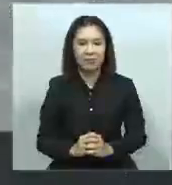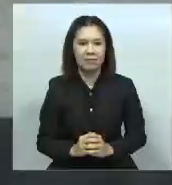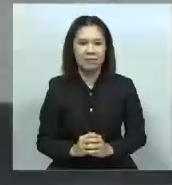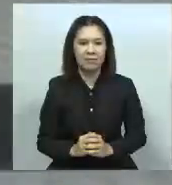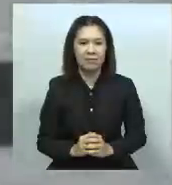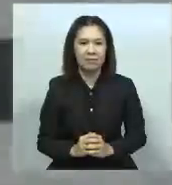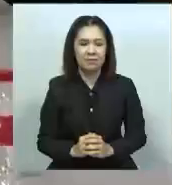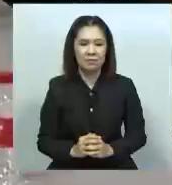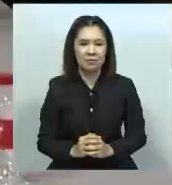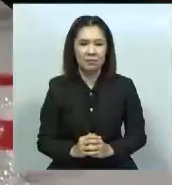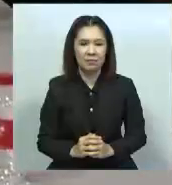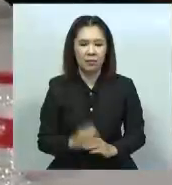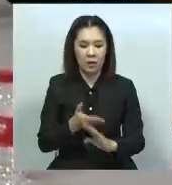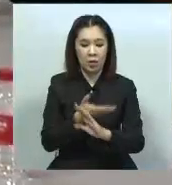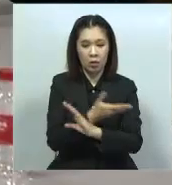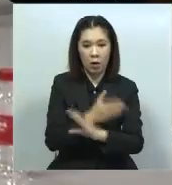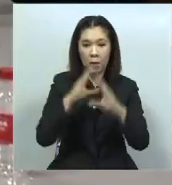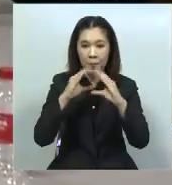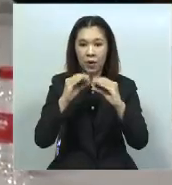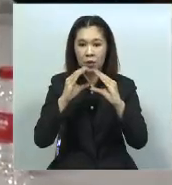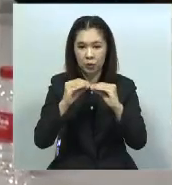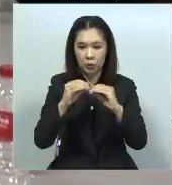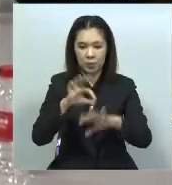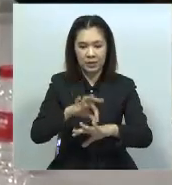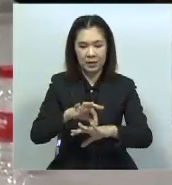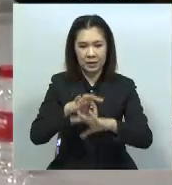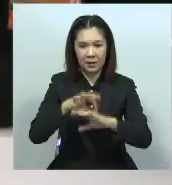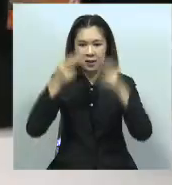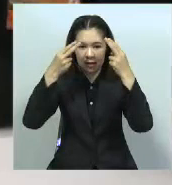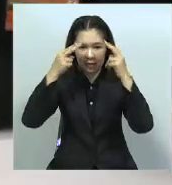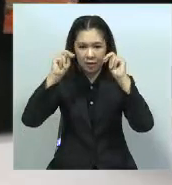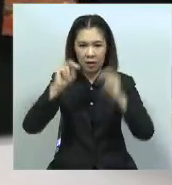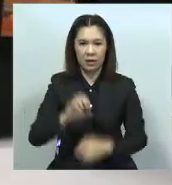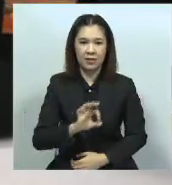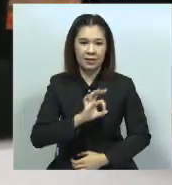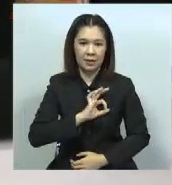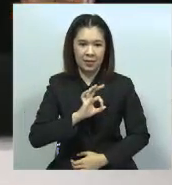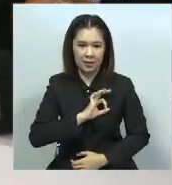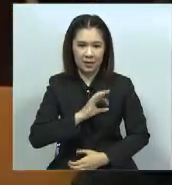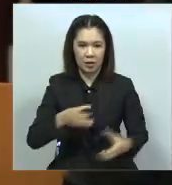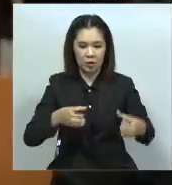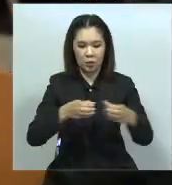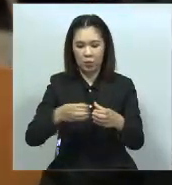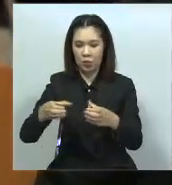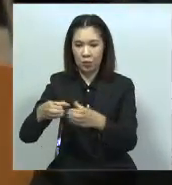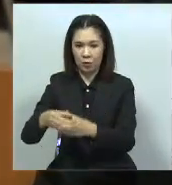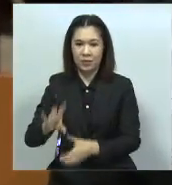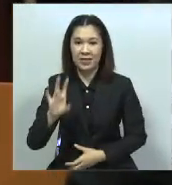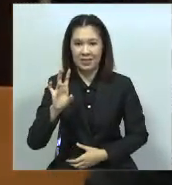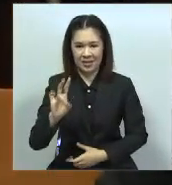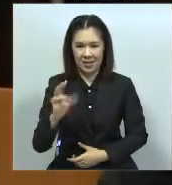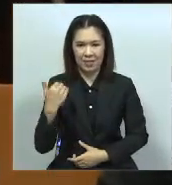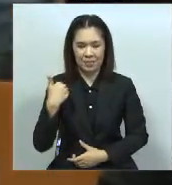านคะ ก่อนการประชุมร่วมรัฐสภาเพื่อเลือกนายกรัฐมนตรีค่ะสมาชิกจาก7พรรคร่วมในขั้วพรรคเพื่อไทยนะคะมีการห